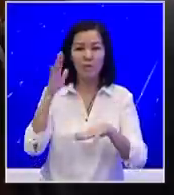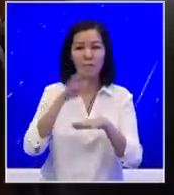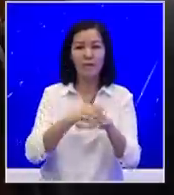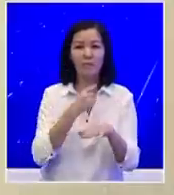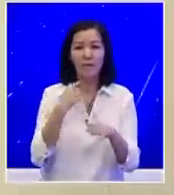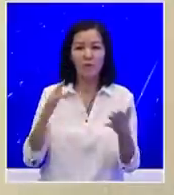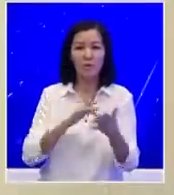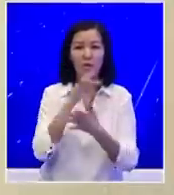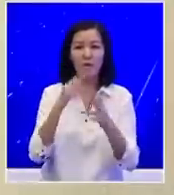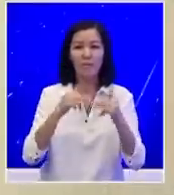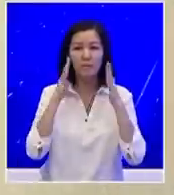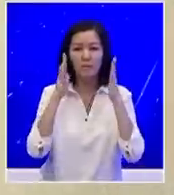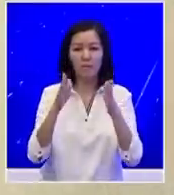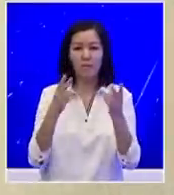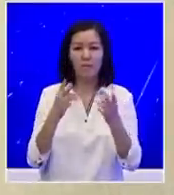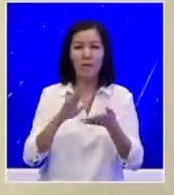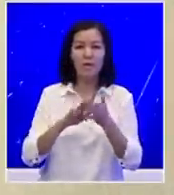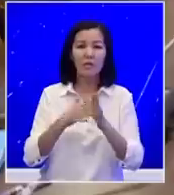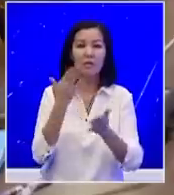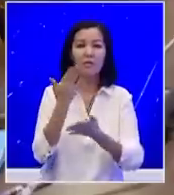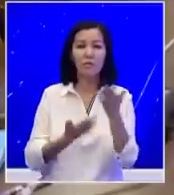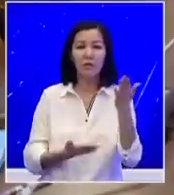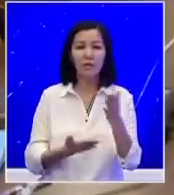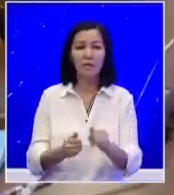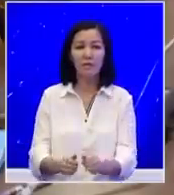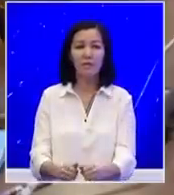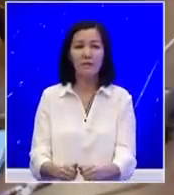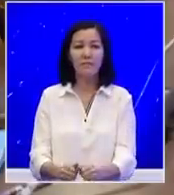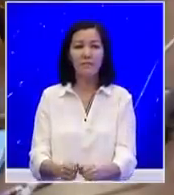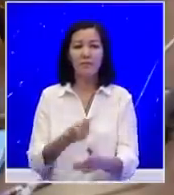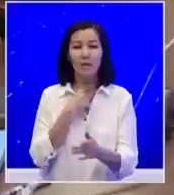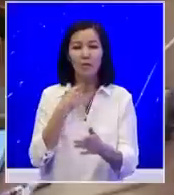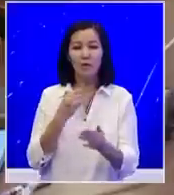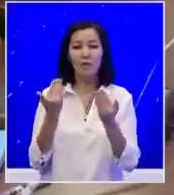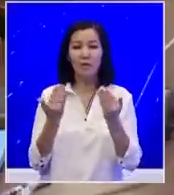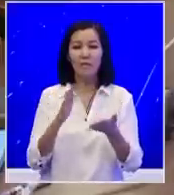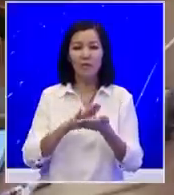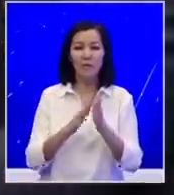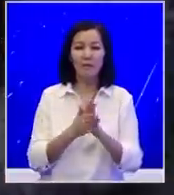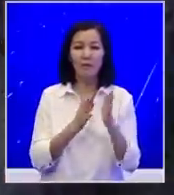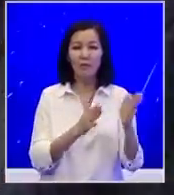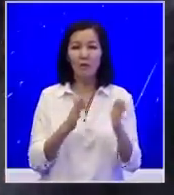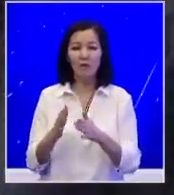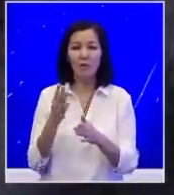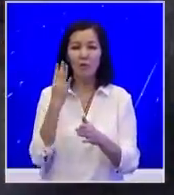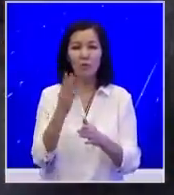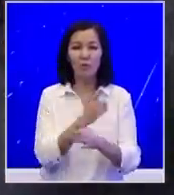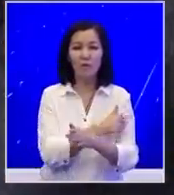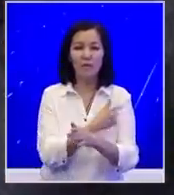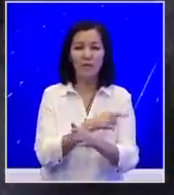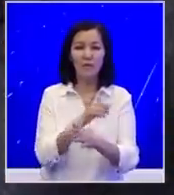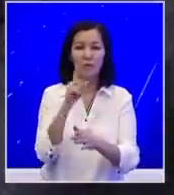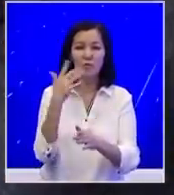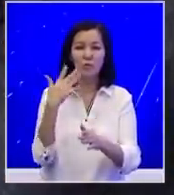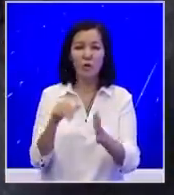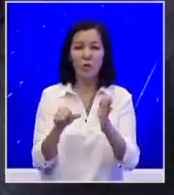Талдықорған қаласына баса көңіл бөлді, ахуалын білді. Қалада жағдай тұрақты. Қазіргі кезде 4 негізгі постта 110 қызметкер